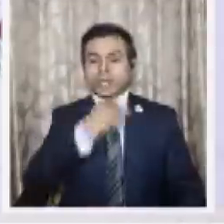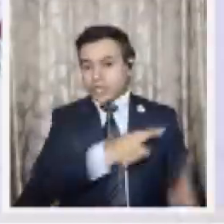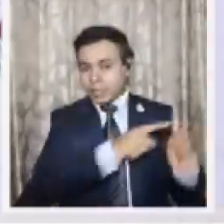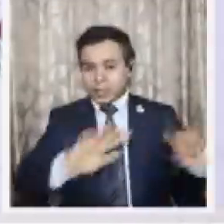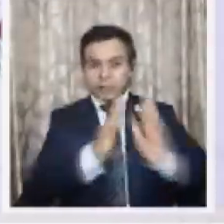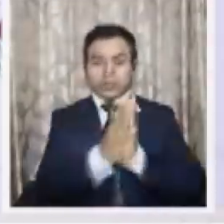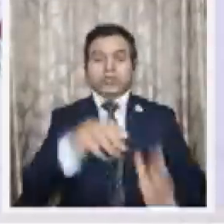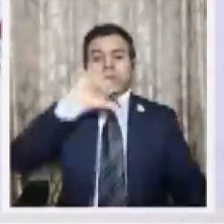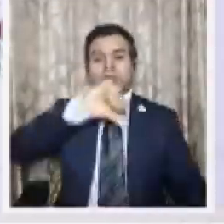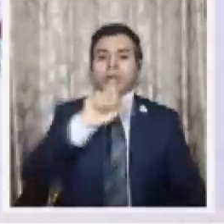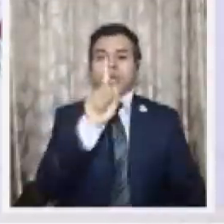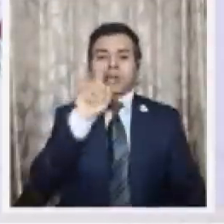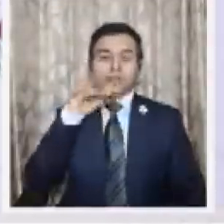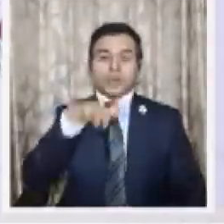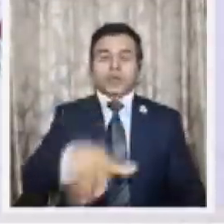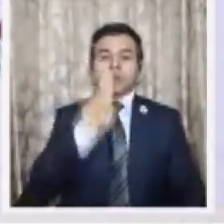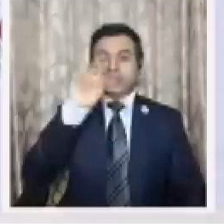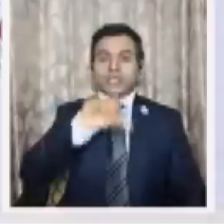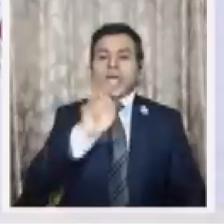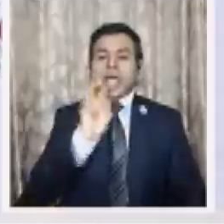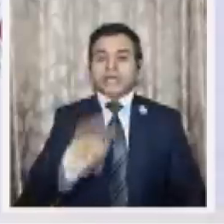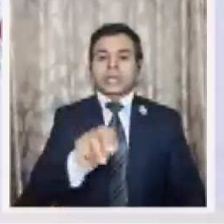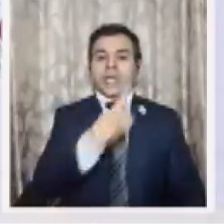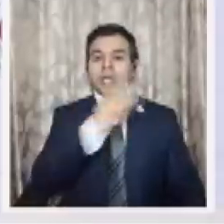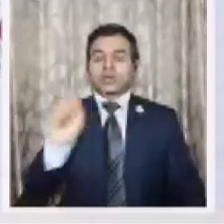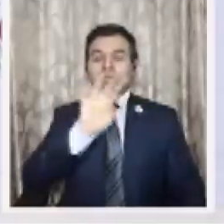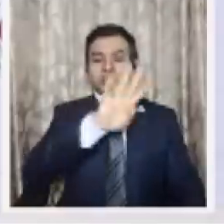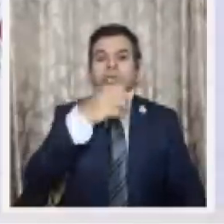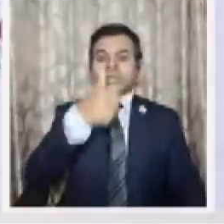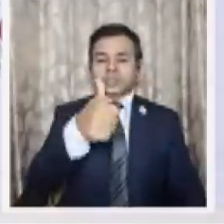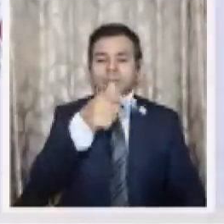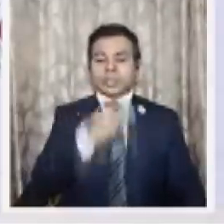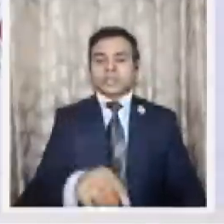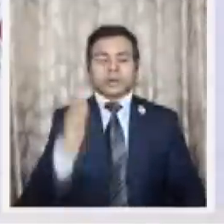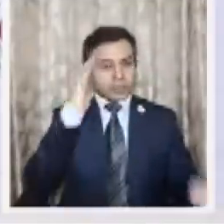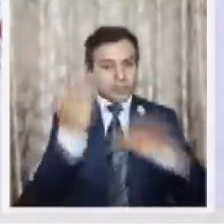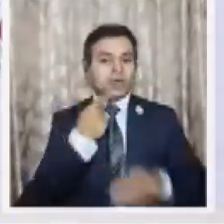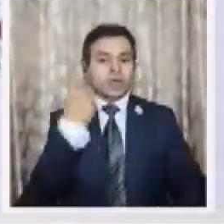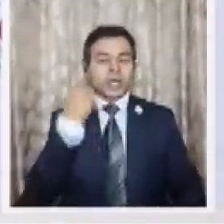91,29,146 জন। মৃত্যুবরণ করেছেন বিশ্বে 24 ঘন্টায় 4,187 জন এবং এ পর্যন্ত